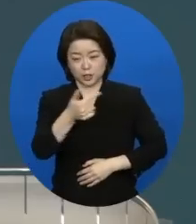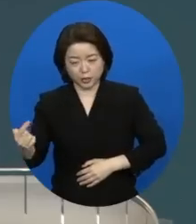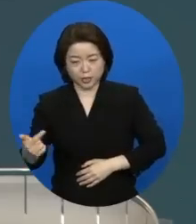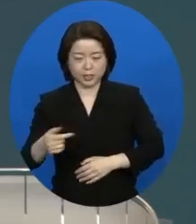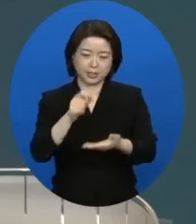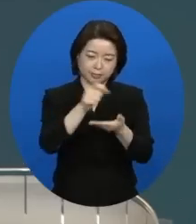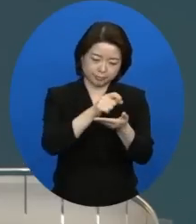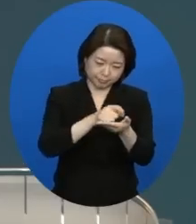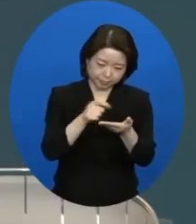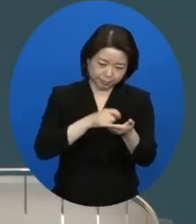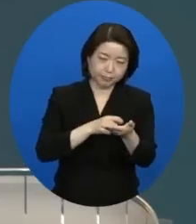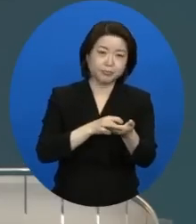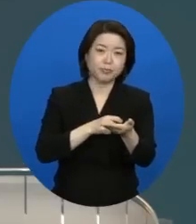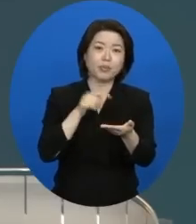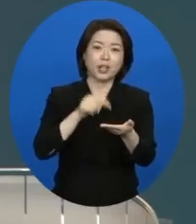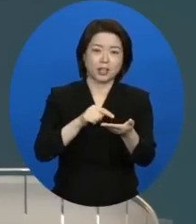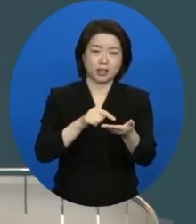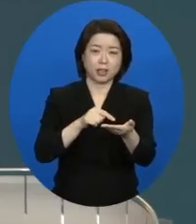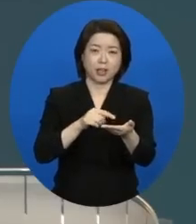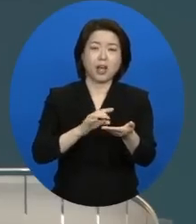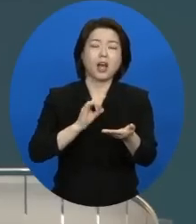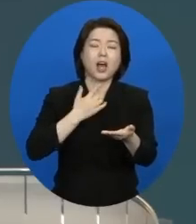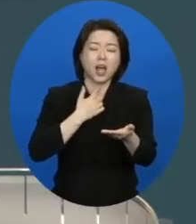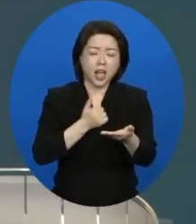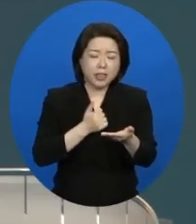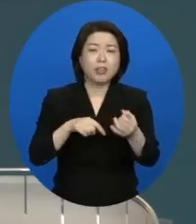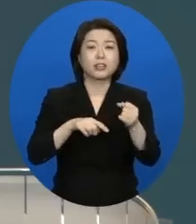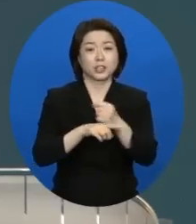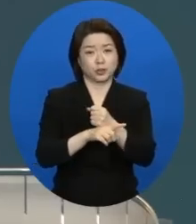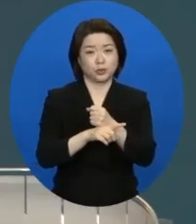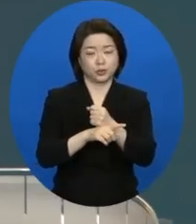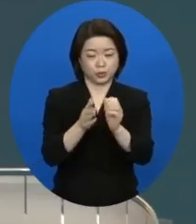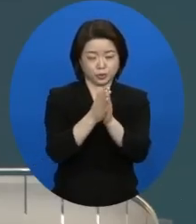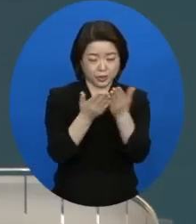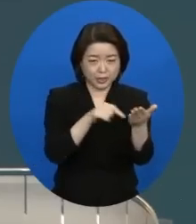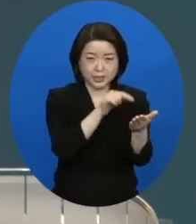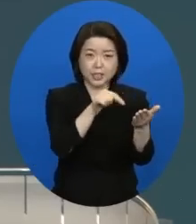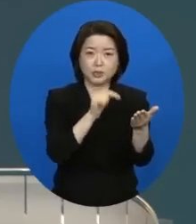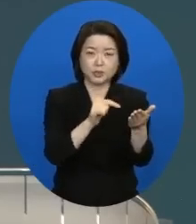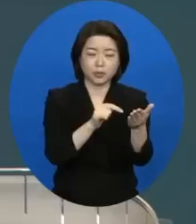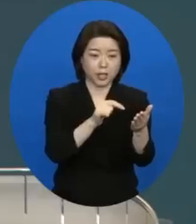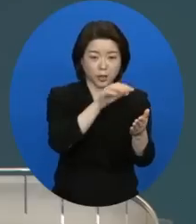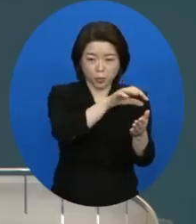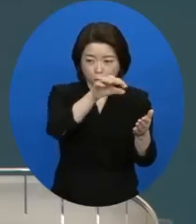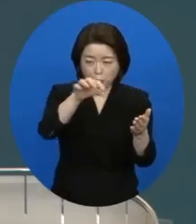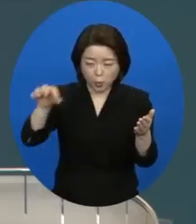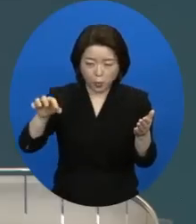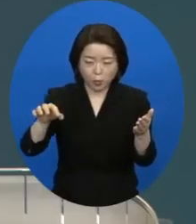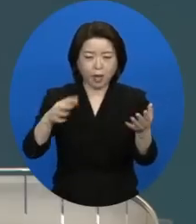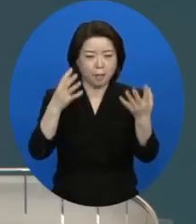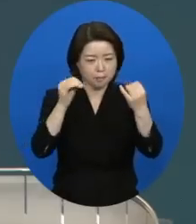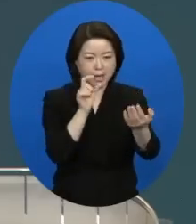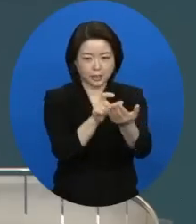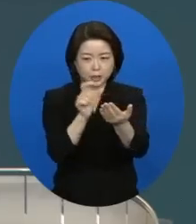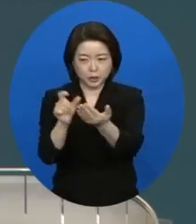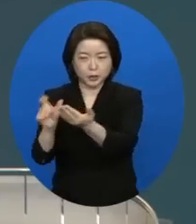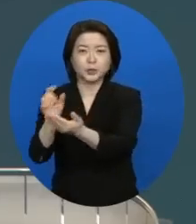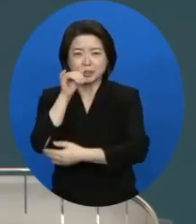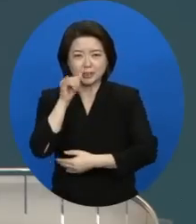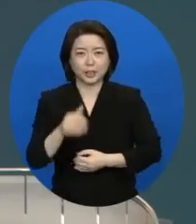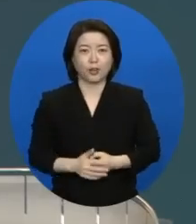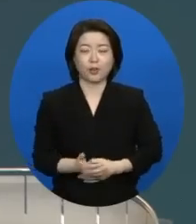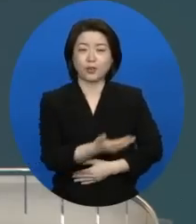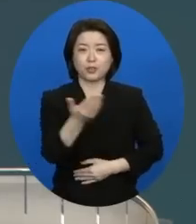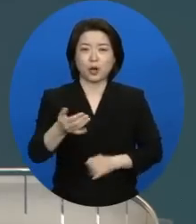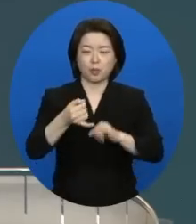일기로 기록할 수밖에 없었던 이유를 책 속에 여러 군데 말씀하고 있어요.